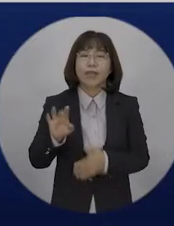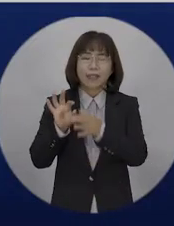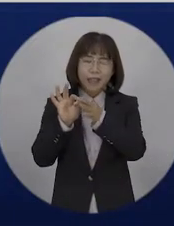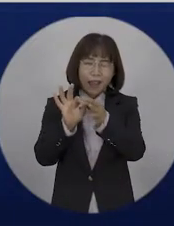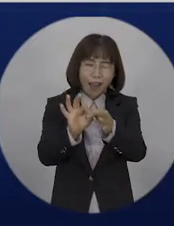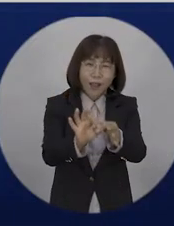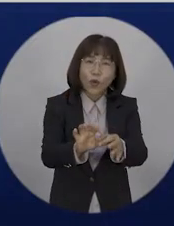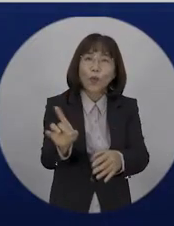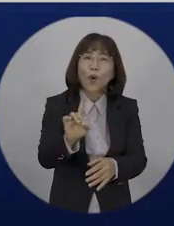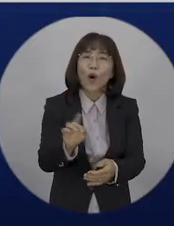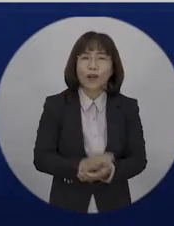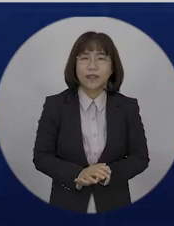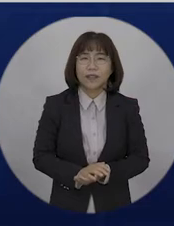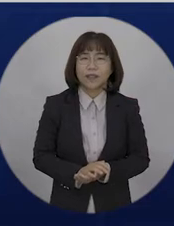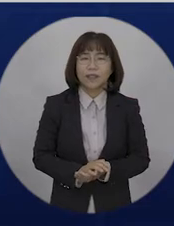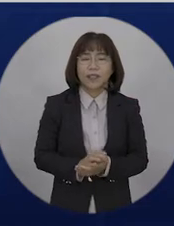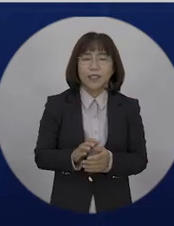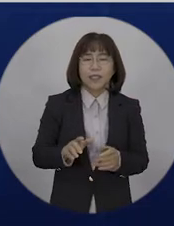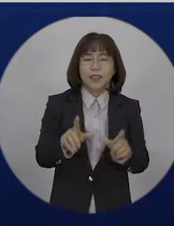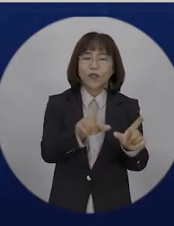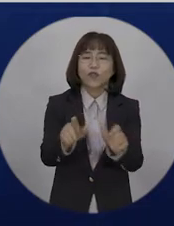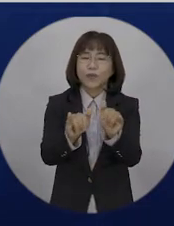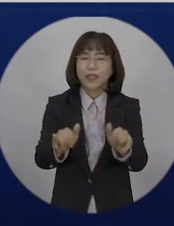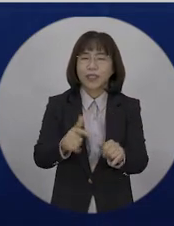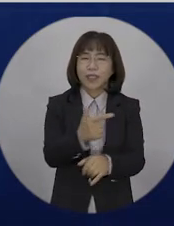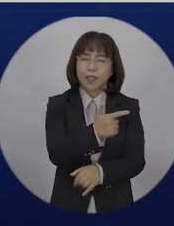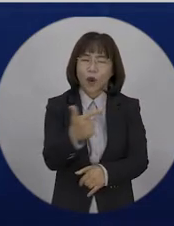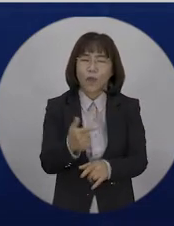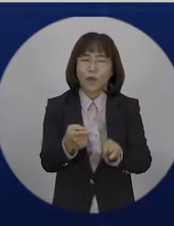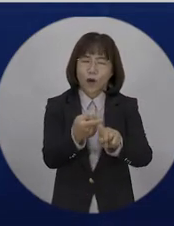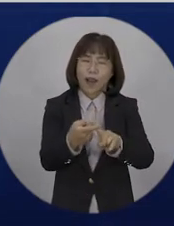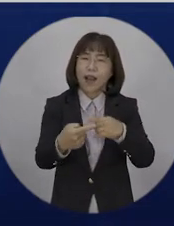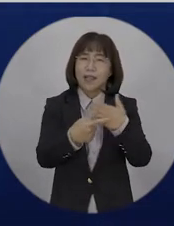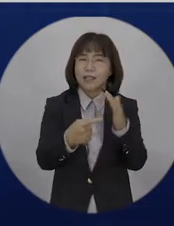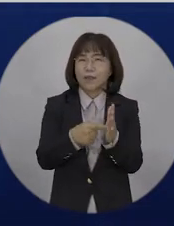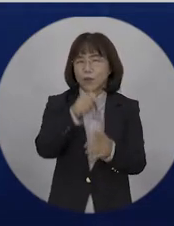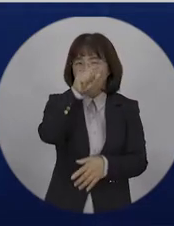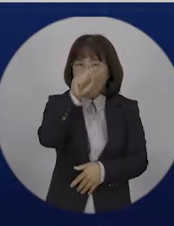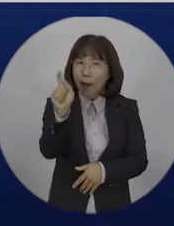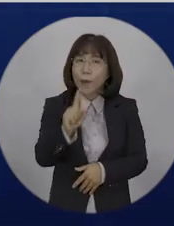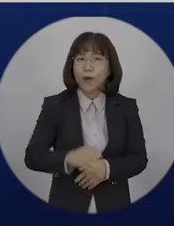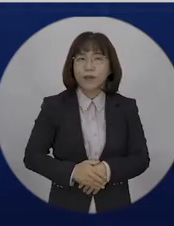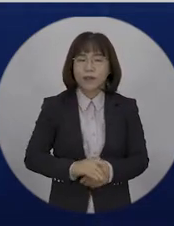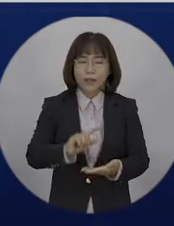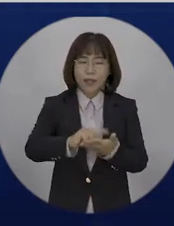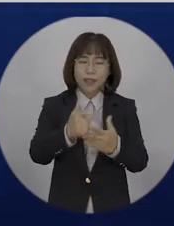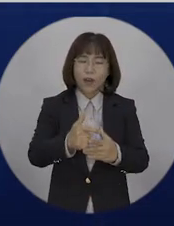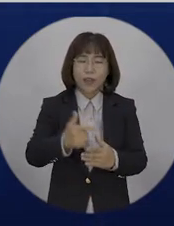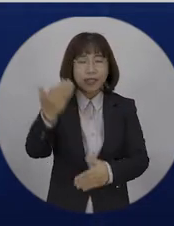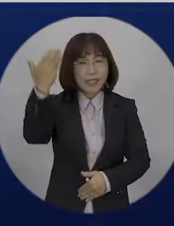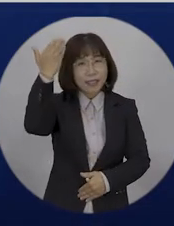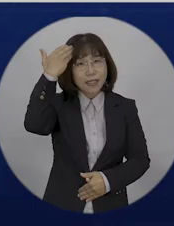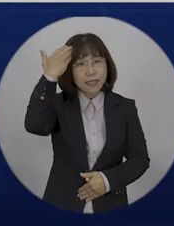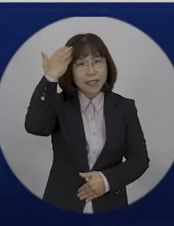회차가 거듭될수록 국민들의 더 많은 사랑을 받고 있는 강서 지식비타민 강좌가 오는